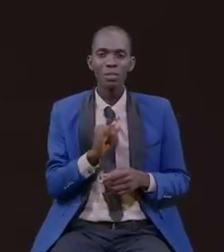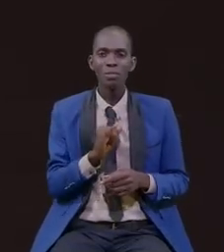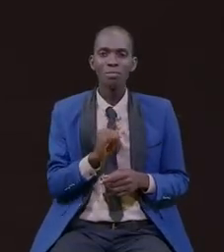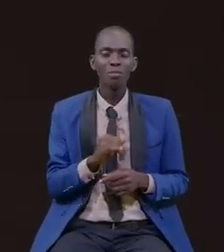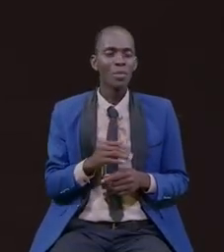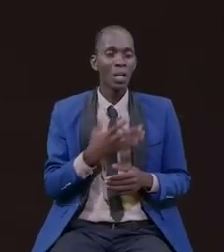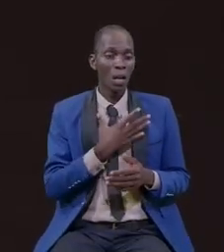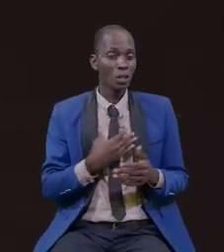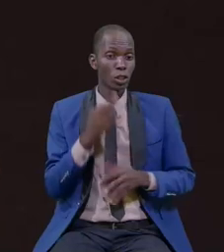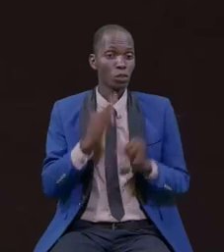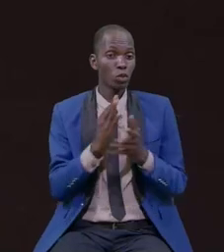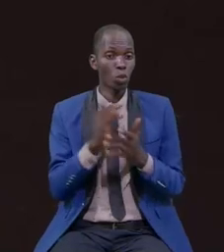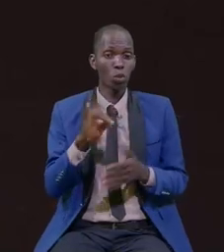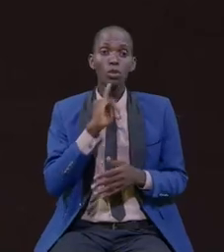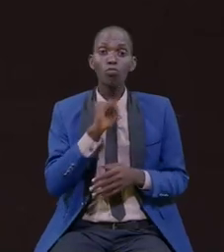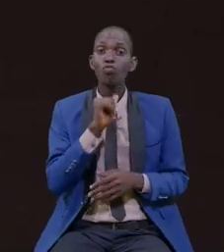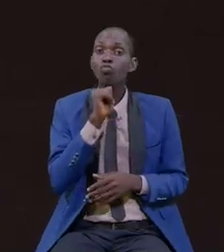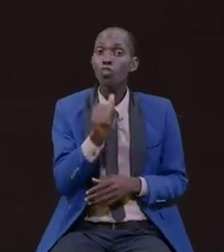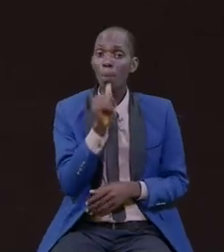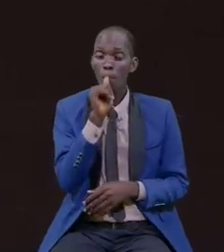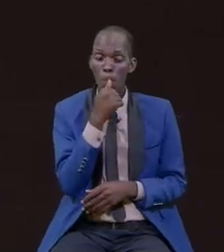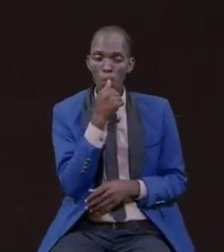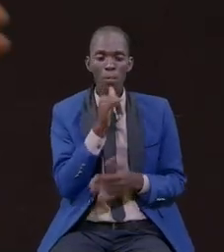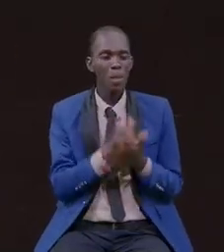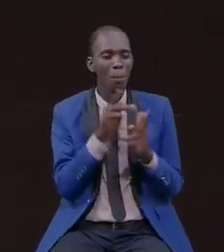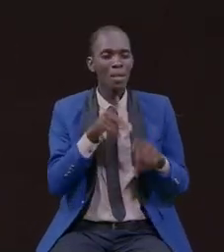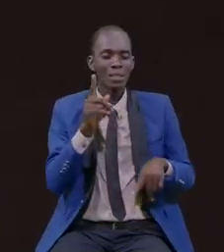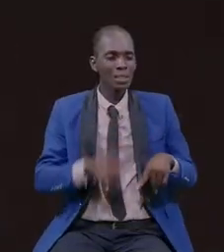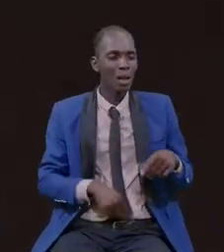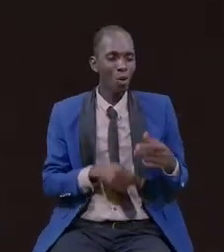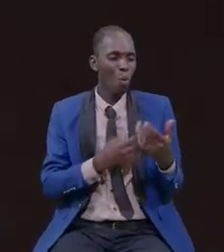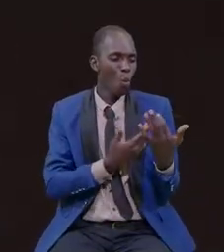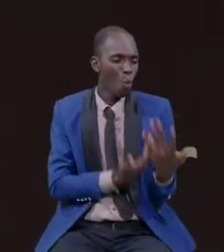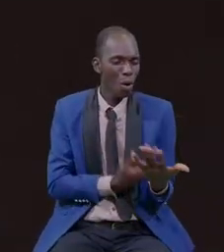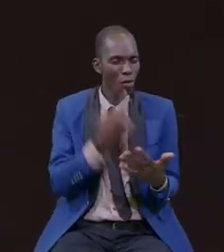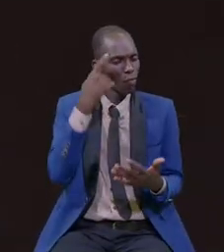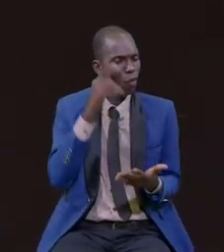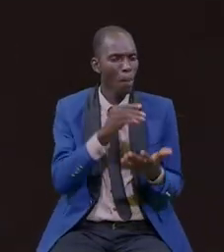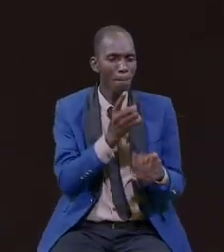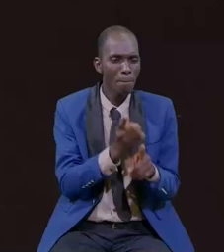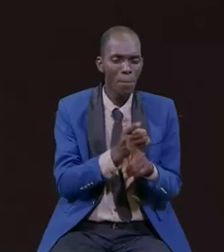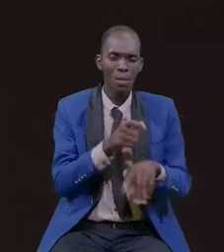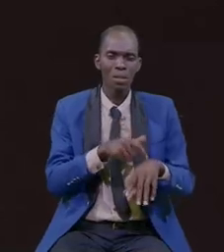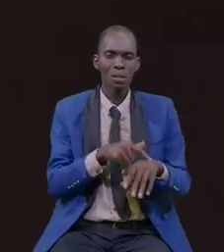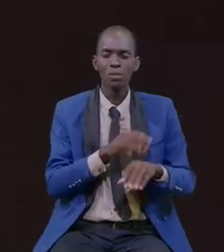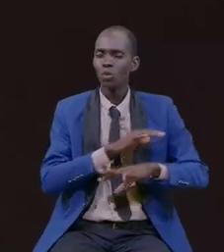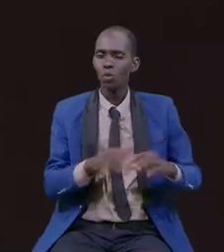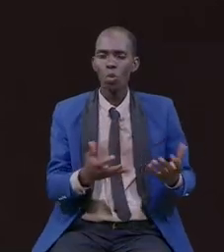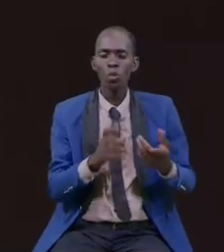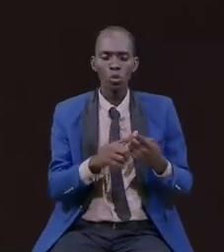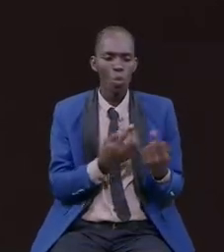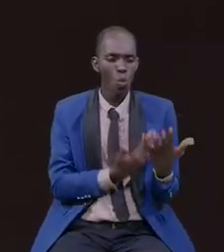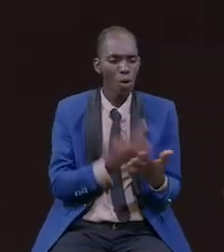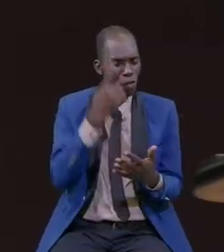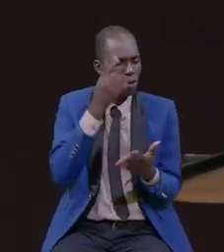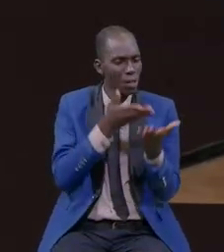attendre de l'autre côté il ne veut pas attendre son propre temps il ne veut pas attendre le temps le meilleur temps le meilleur moment il ne veut